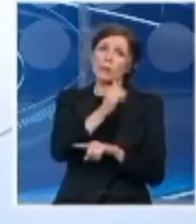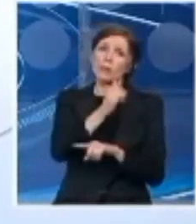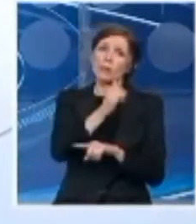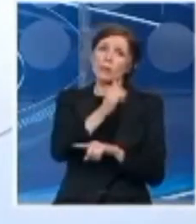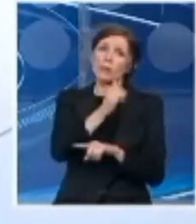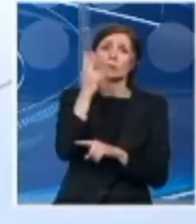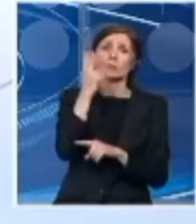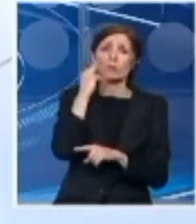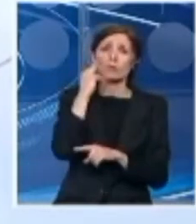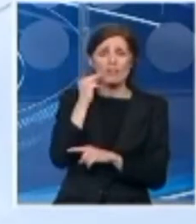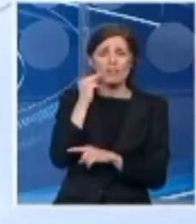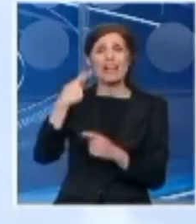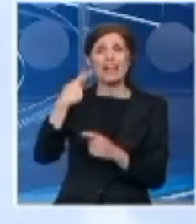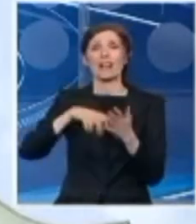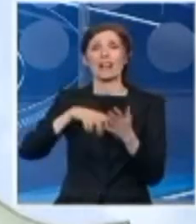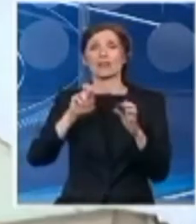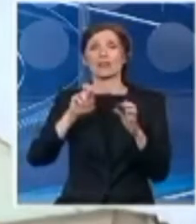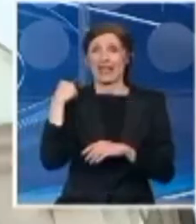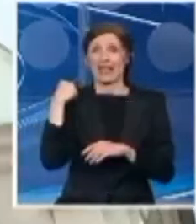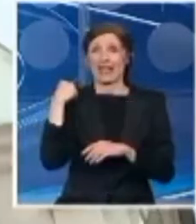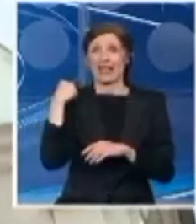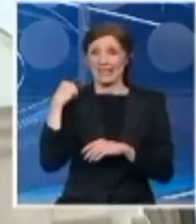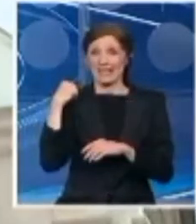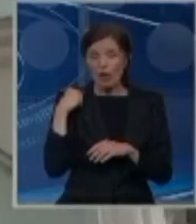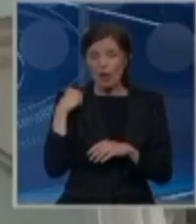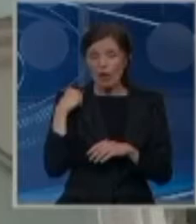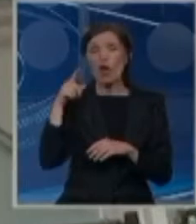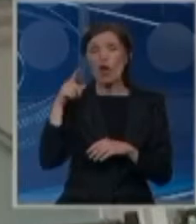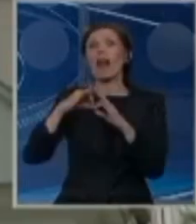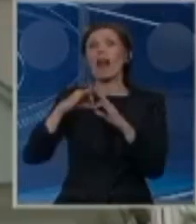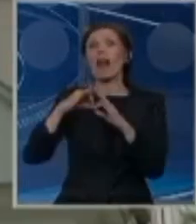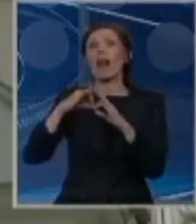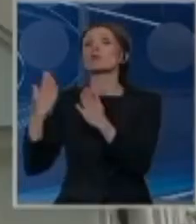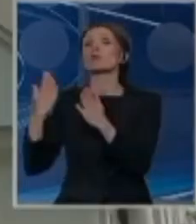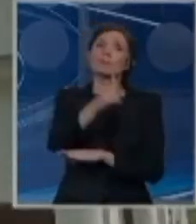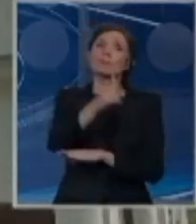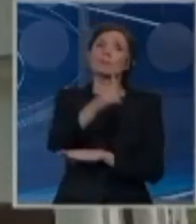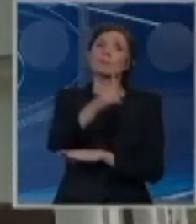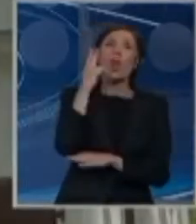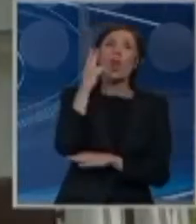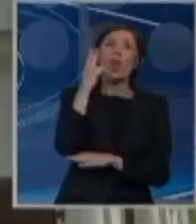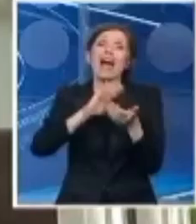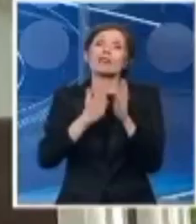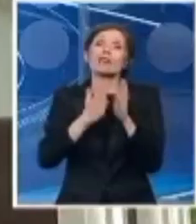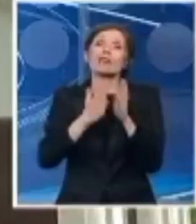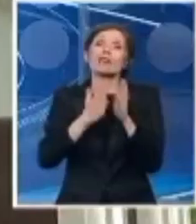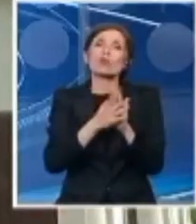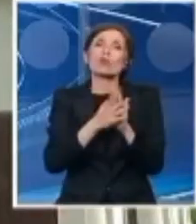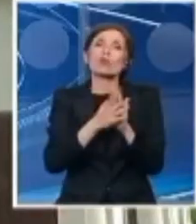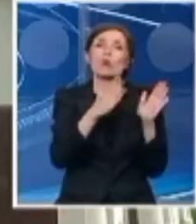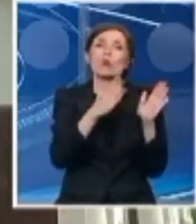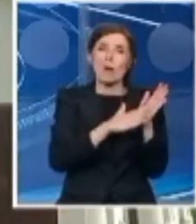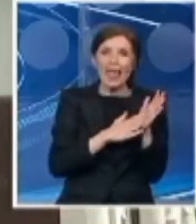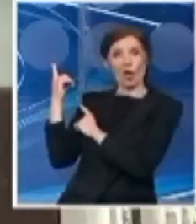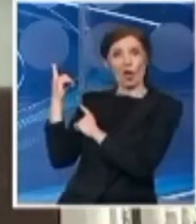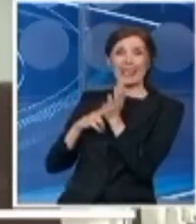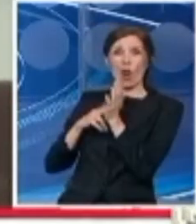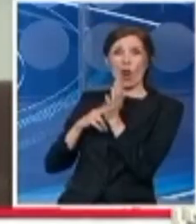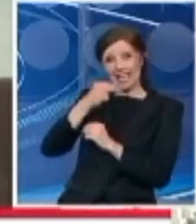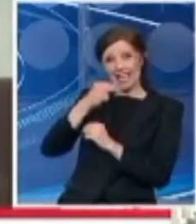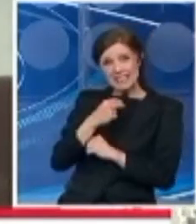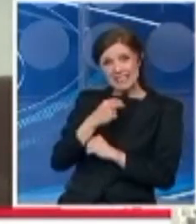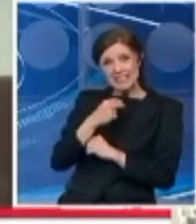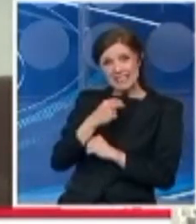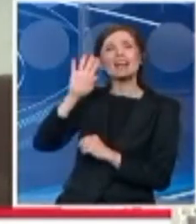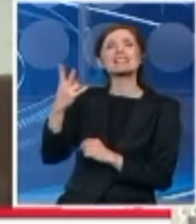supruke Milena ne bili upravo u Polajovskoj trkvi kastio svoje dva sina, Edvarda i Alperta drugog. Nakon Milena Stinjan i Sinoj su